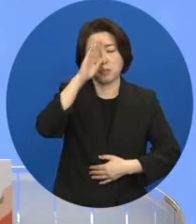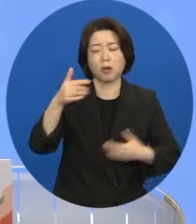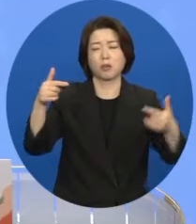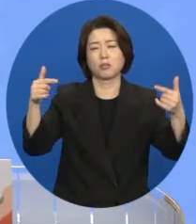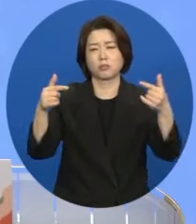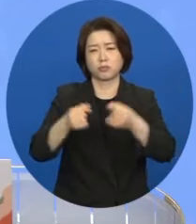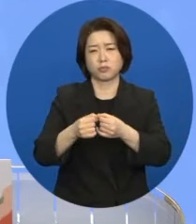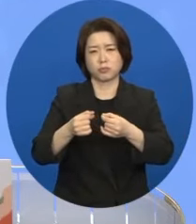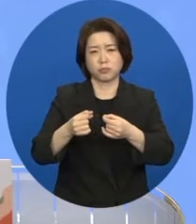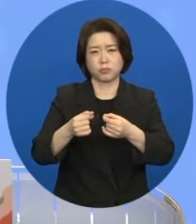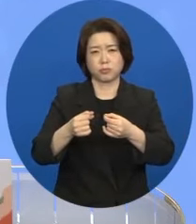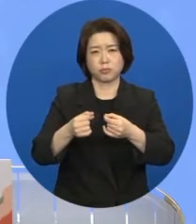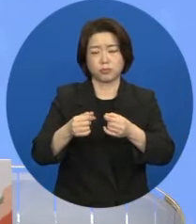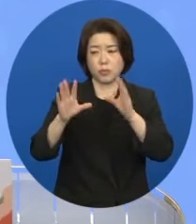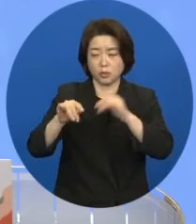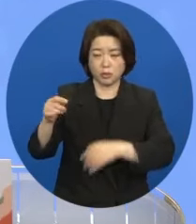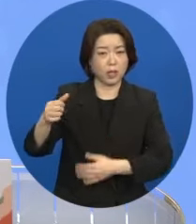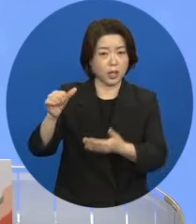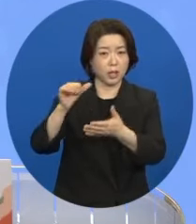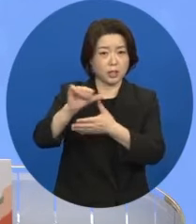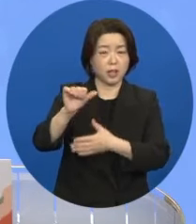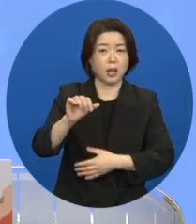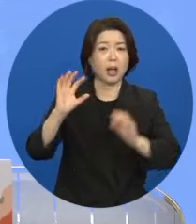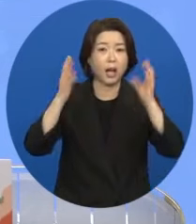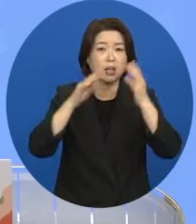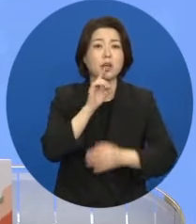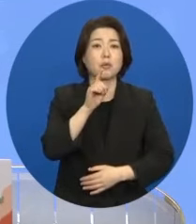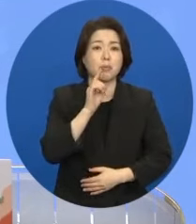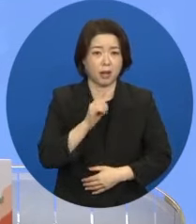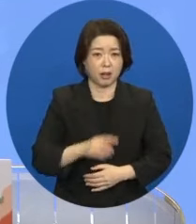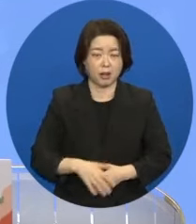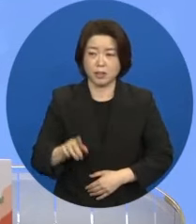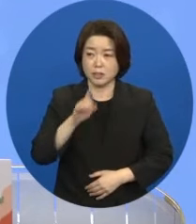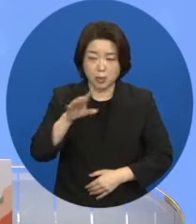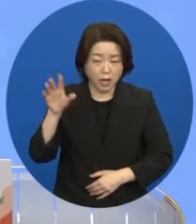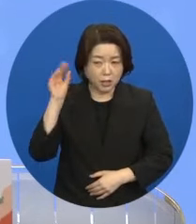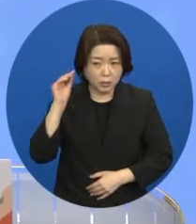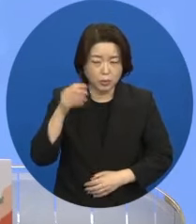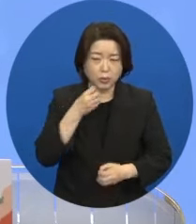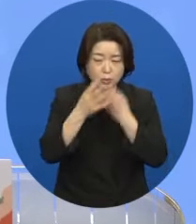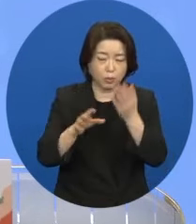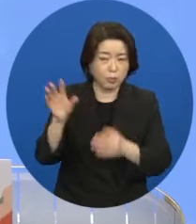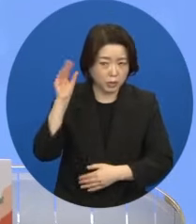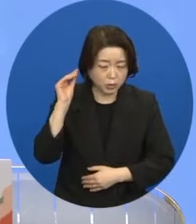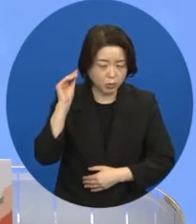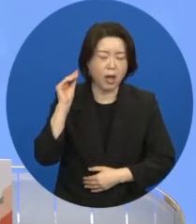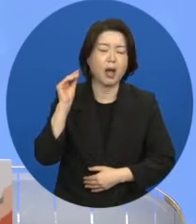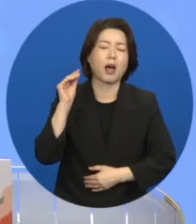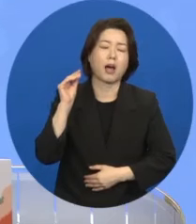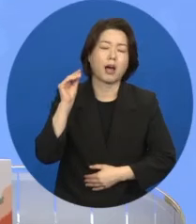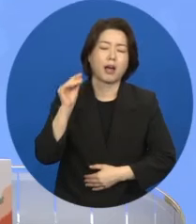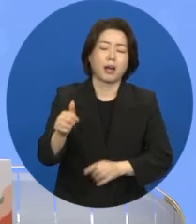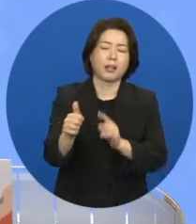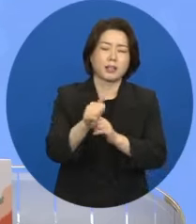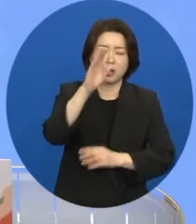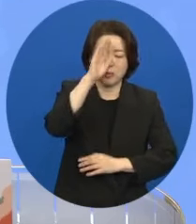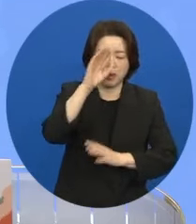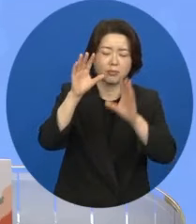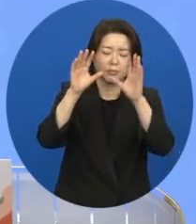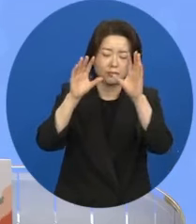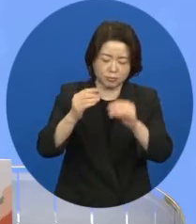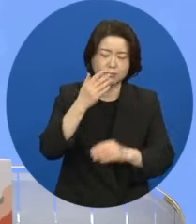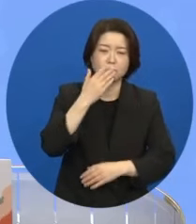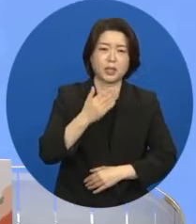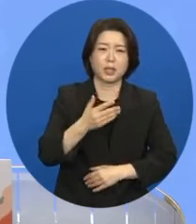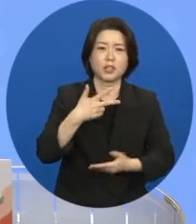있습니다 그게 선유의 믿음이었고 그 고백을 듣고 선의 병 낫겠다